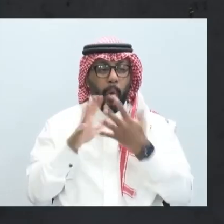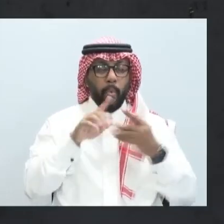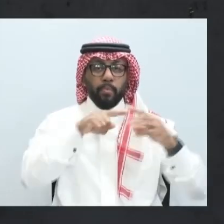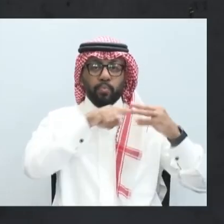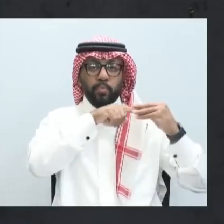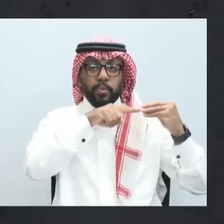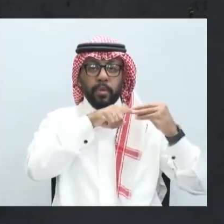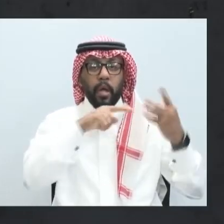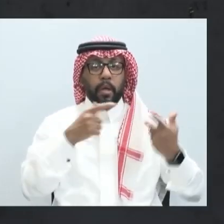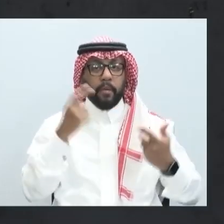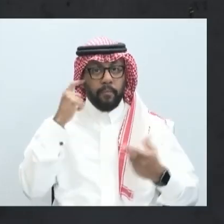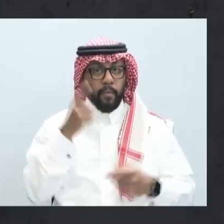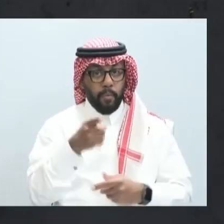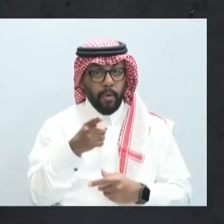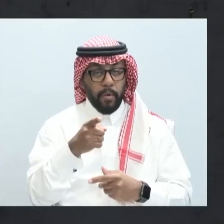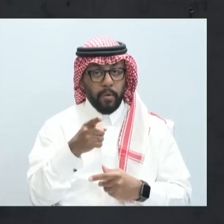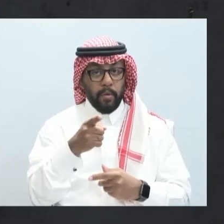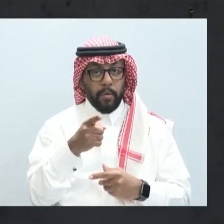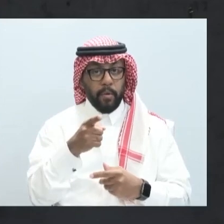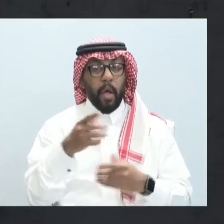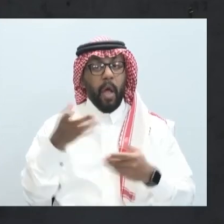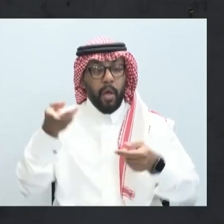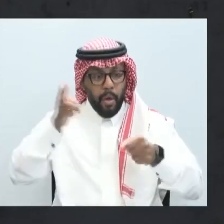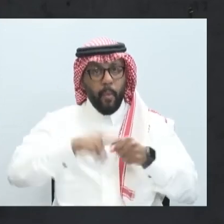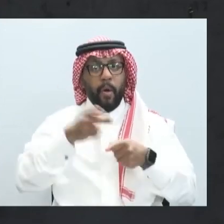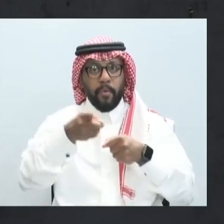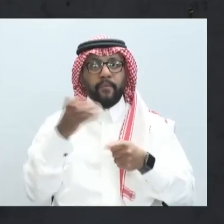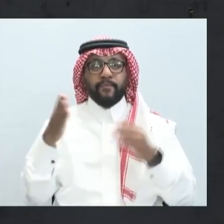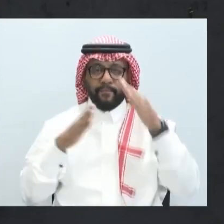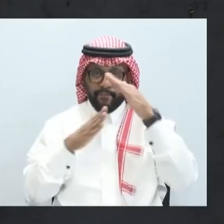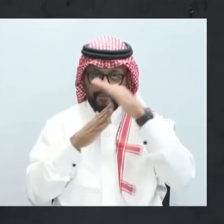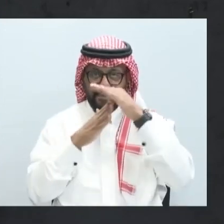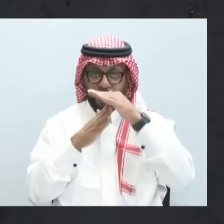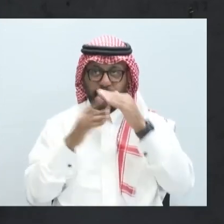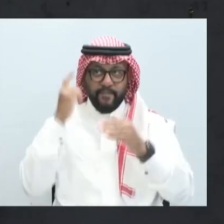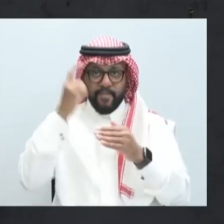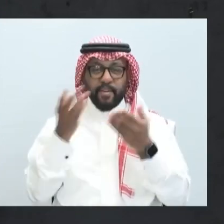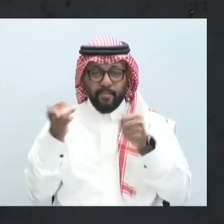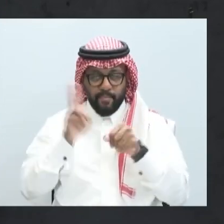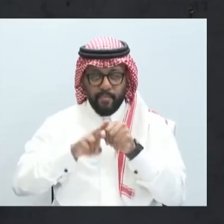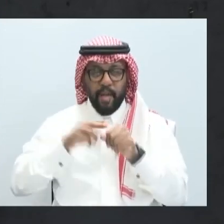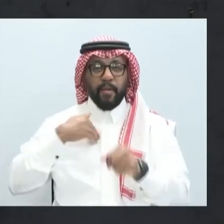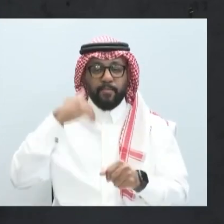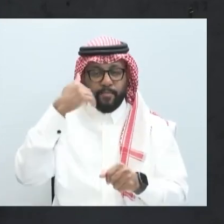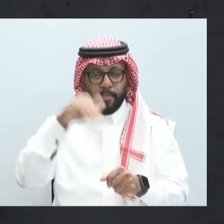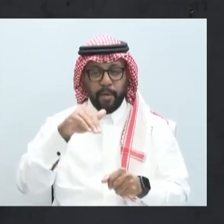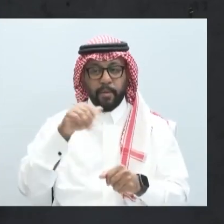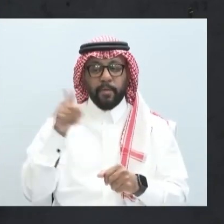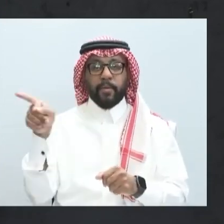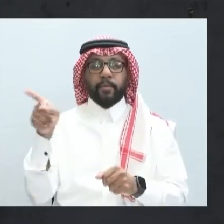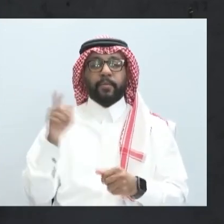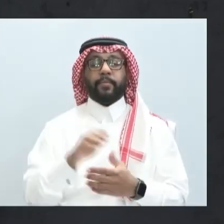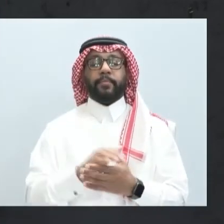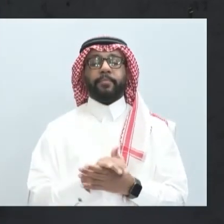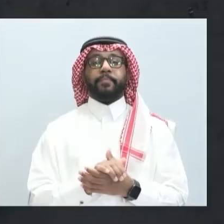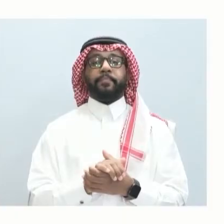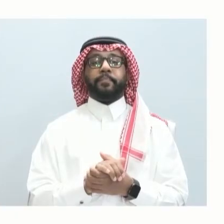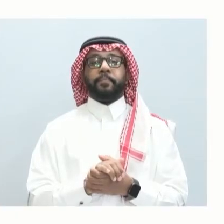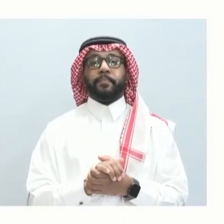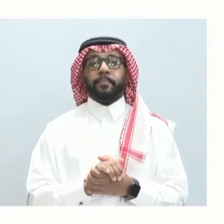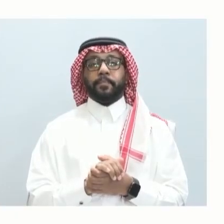طرح جاهزين يا مبدعين تفضلوا حددوا العمليه ثم اكتبوا جمله العدديه تفضل يا